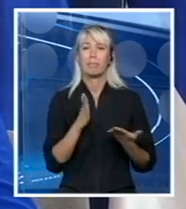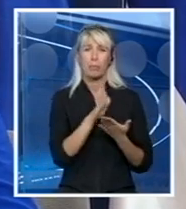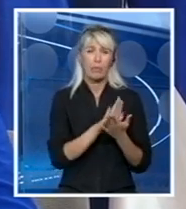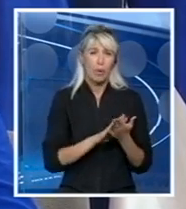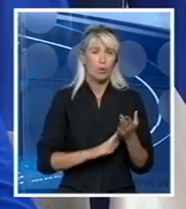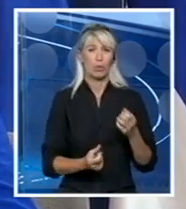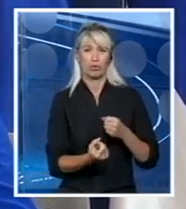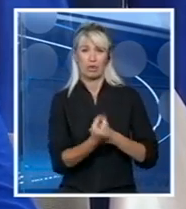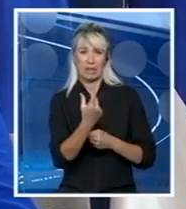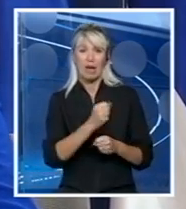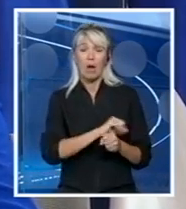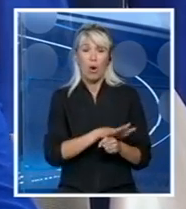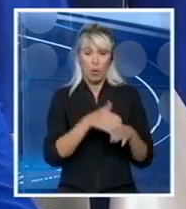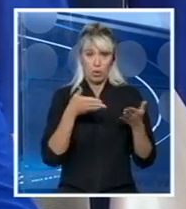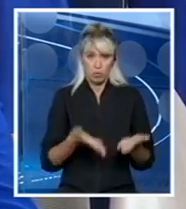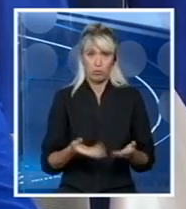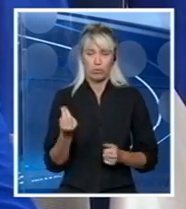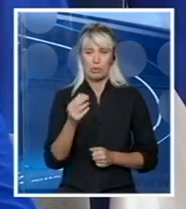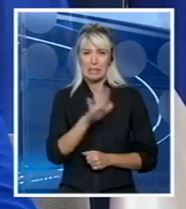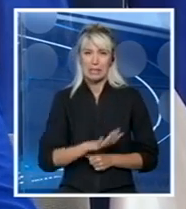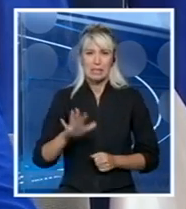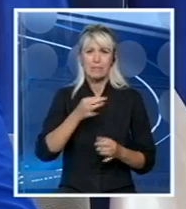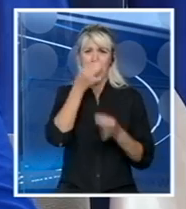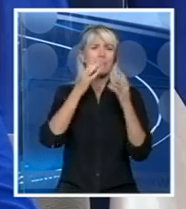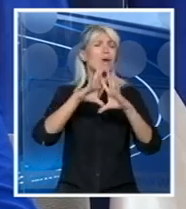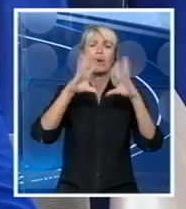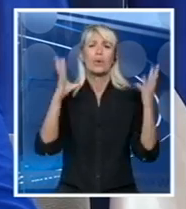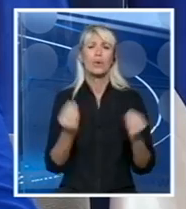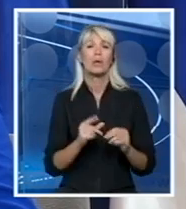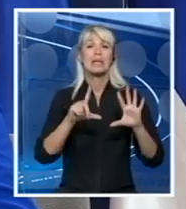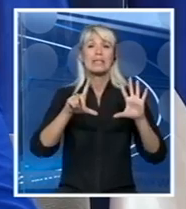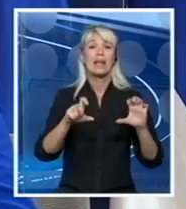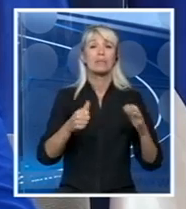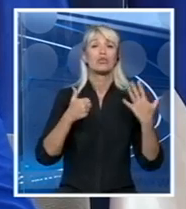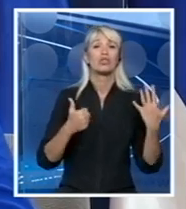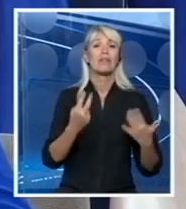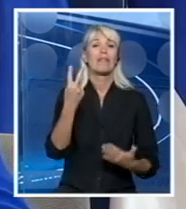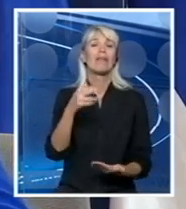početka epidemije u našoj zemlji testirano je ukupno